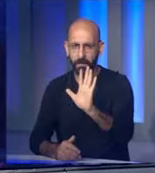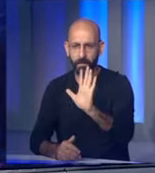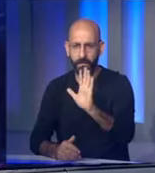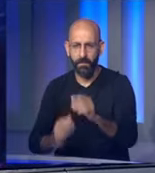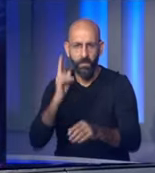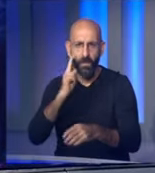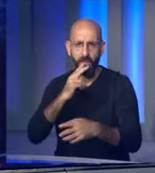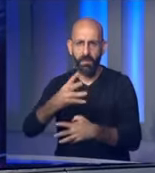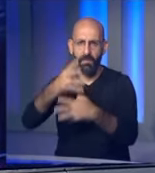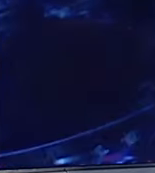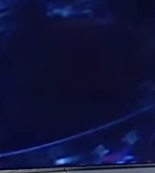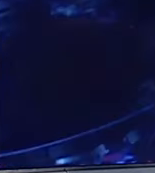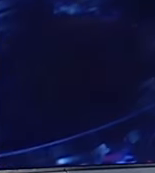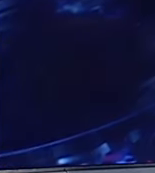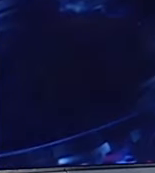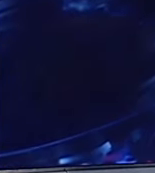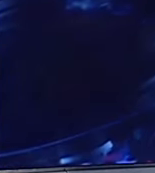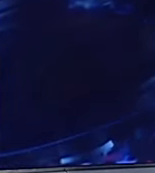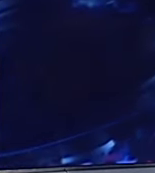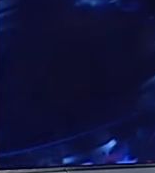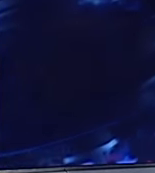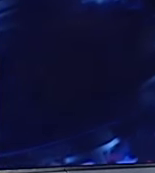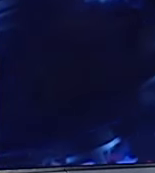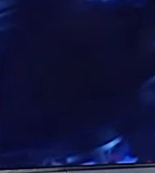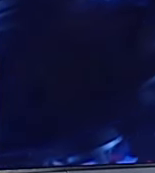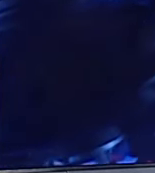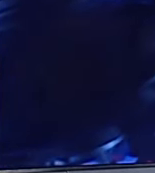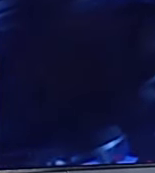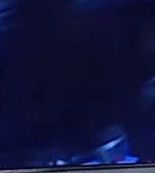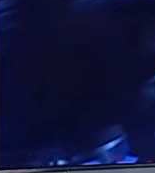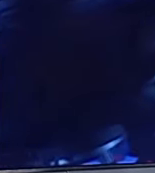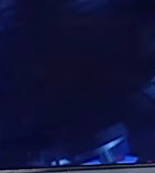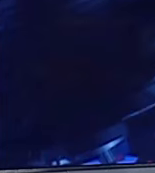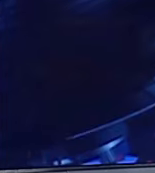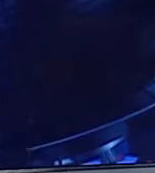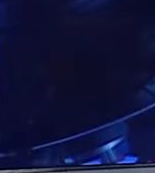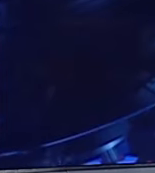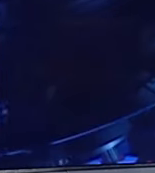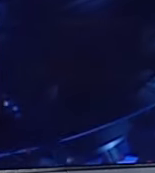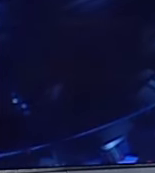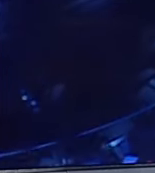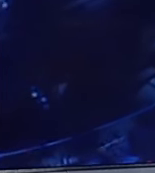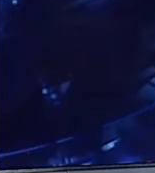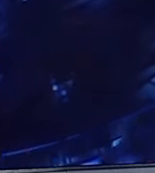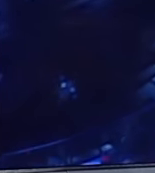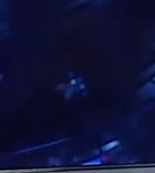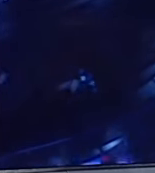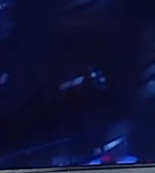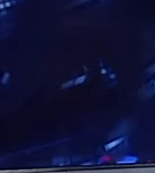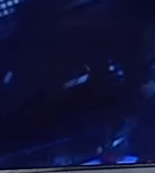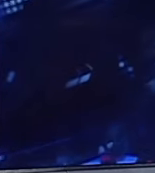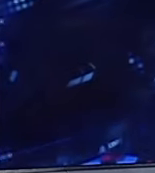الزميل محمد عبد الله محمد يعطيك العافيه كيف هي الصوره فكانت الصوره اليوم في البقاع